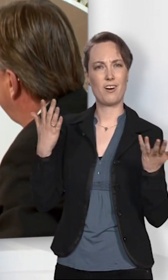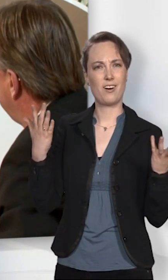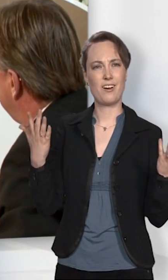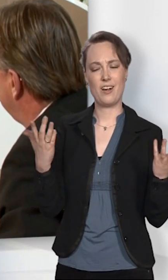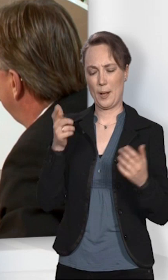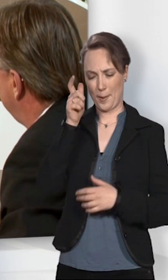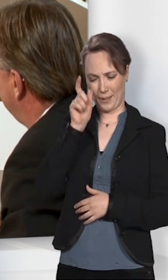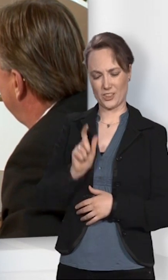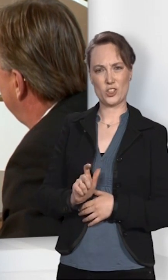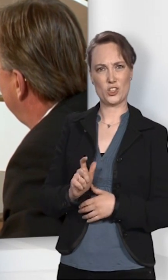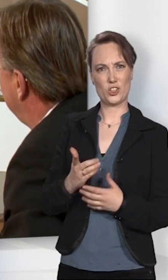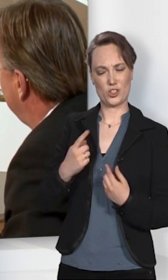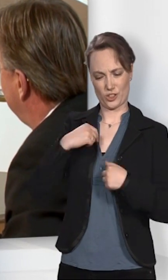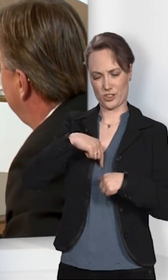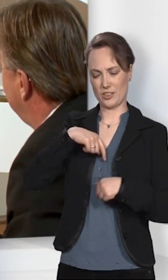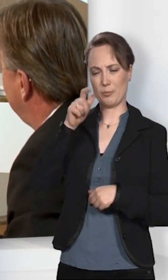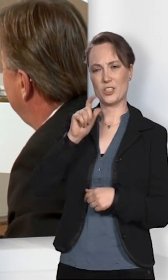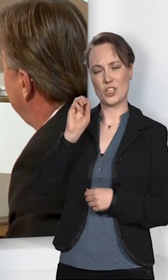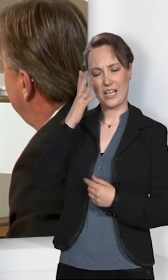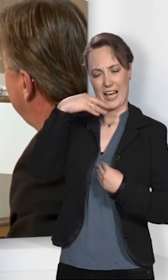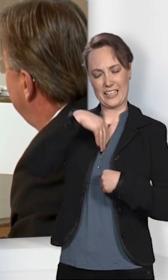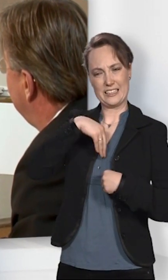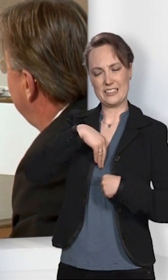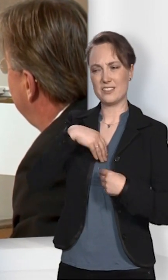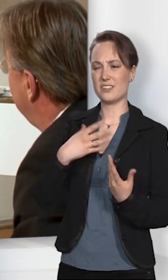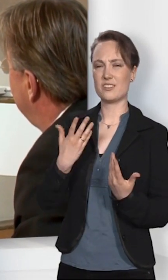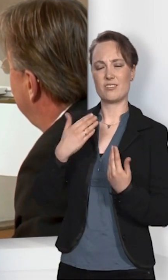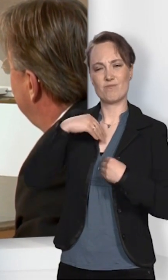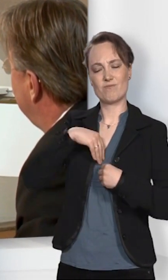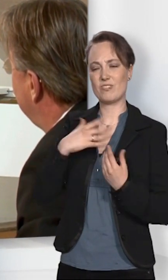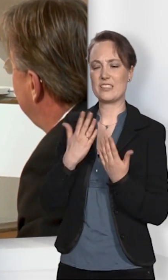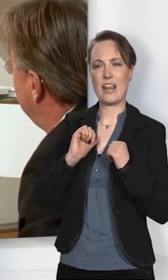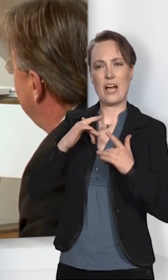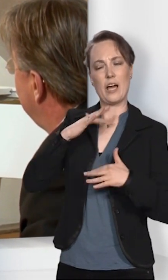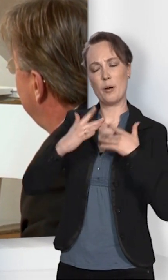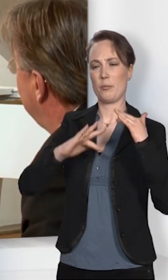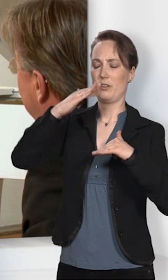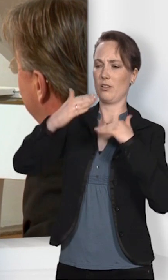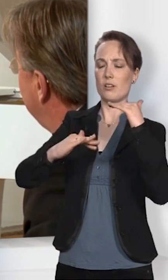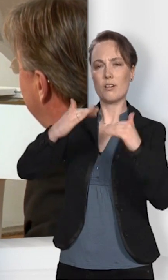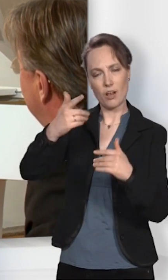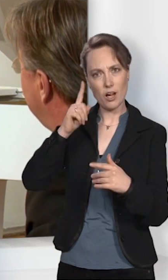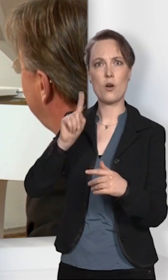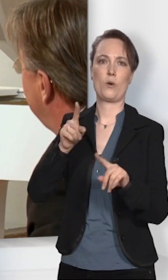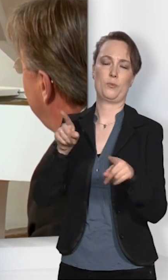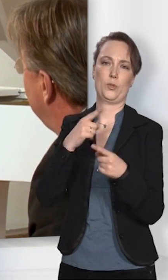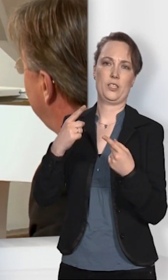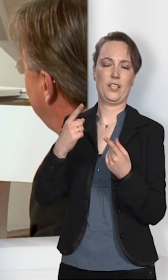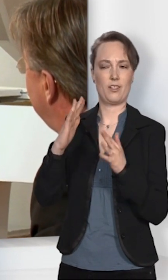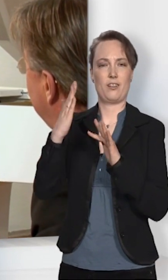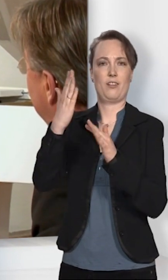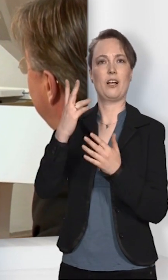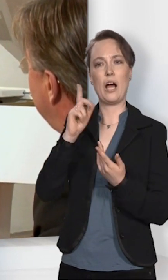ein menschlicher Geist und ein menschliches Gemüt so durchmacht, das ist für mich vollkommen klar. Und das spiegelt sich auch mit Sicherheit in